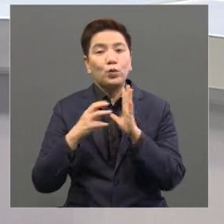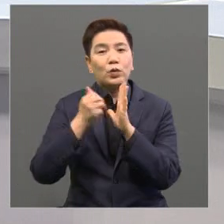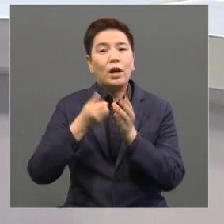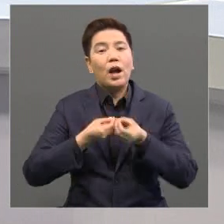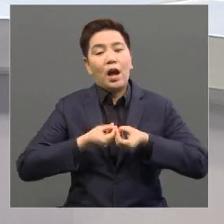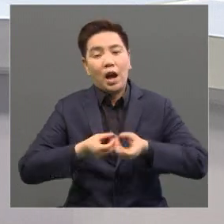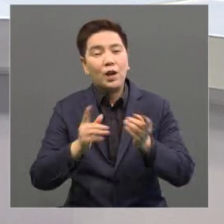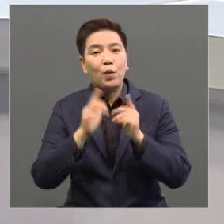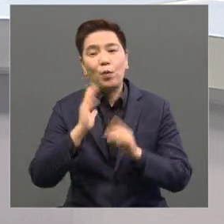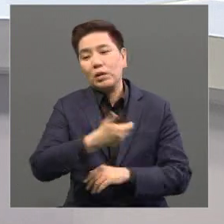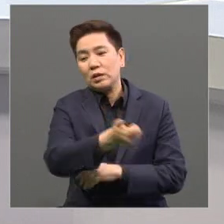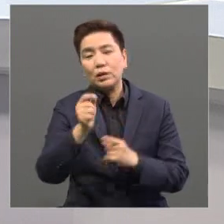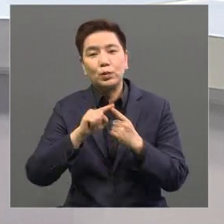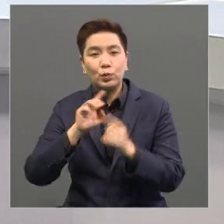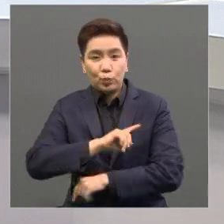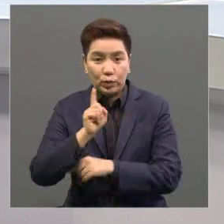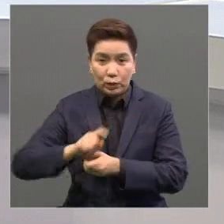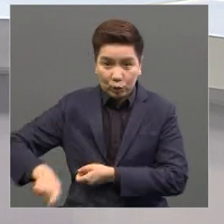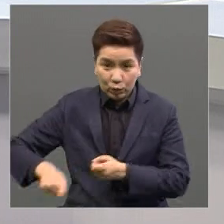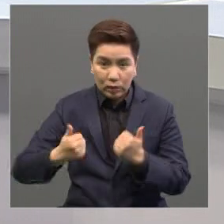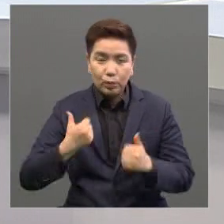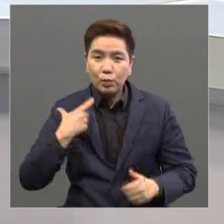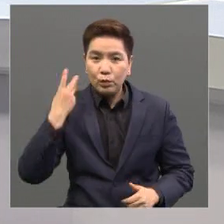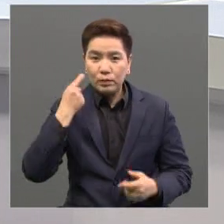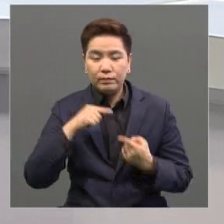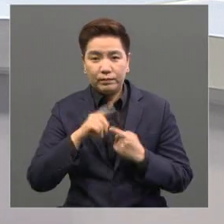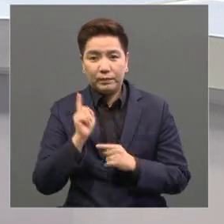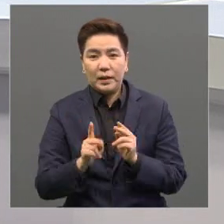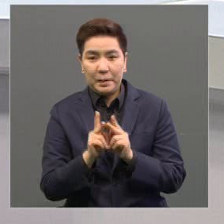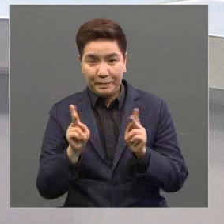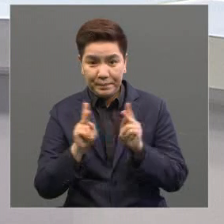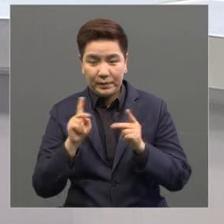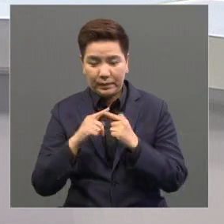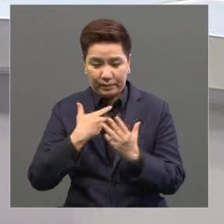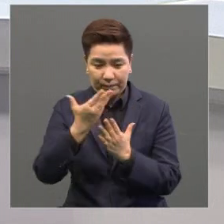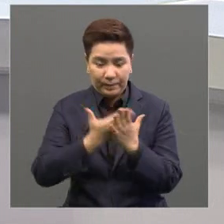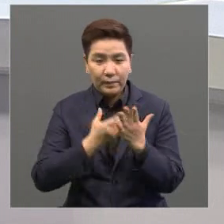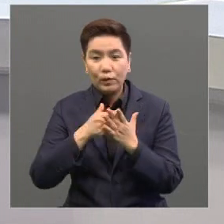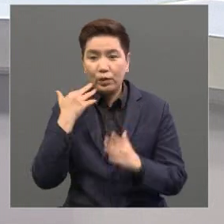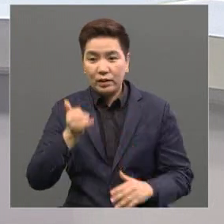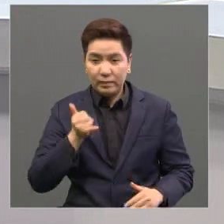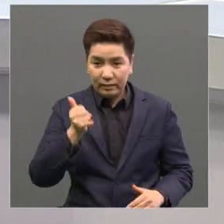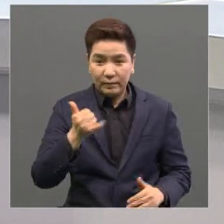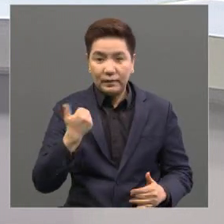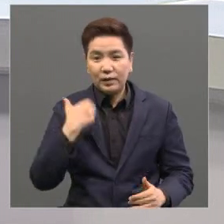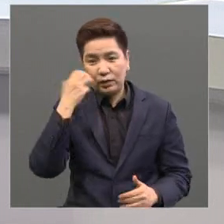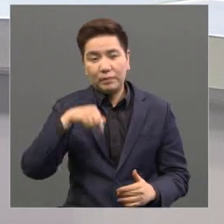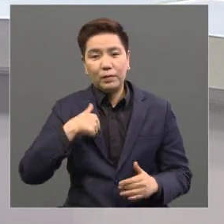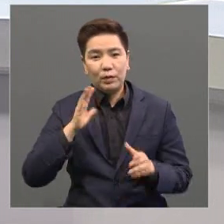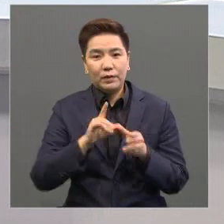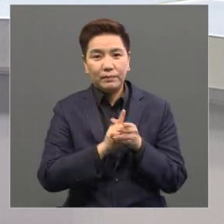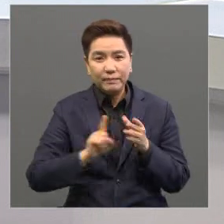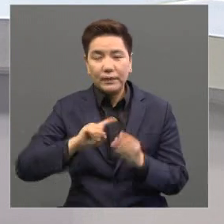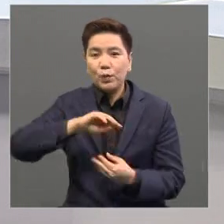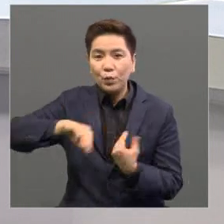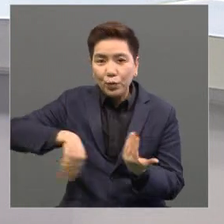แล้วกันนะในช่วงของปีใหม่วันสงกรานต์นะครับก็เมื่อวานนี้ไปเป็นกรรมการออกสลากกินแบ่งรัฐบาลเดี๋ยวช่วงเราก็จะมีตัวแทนที่หมุน